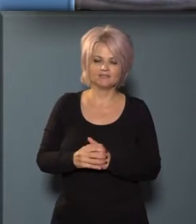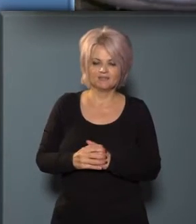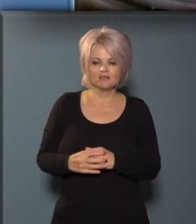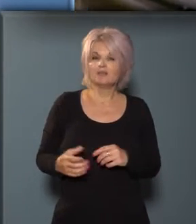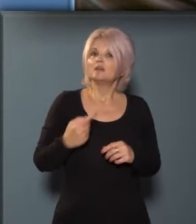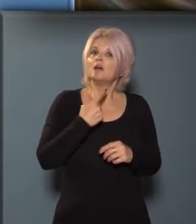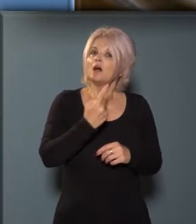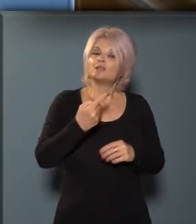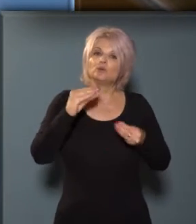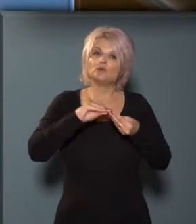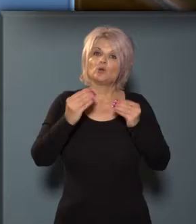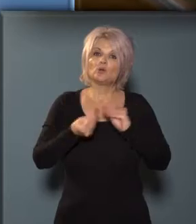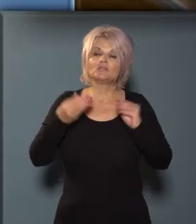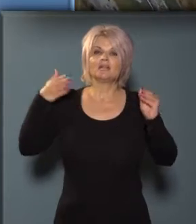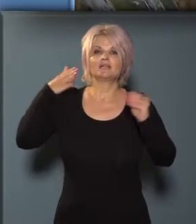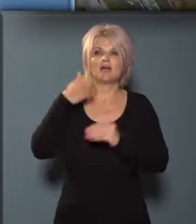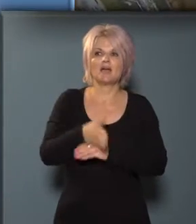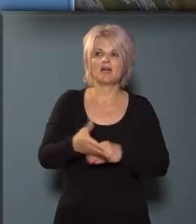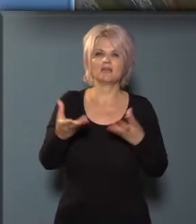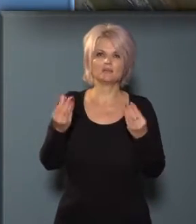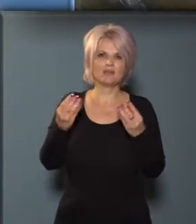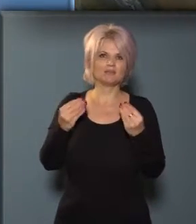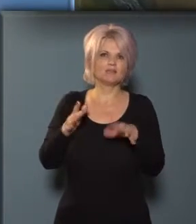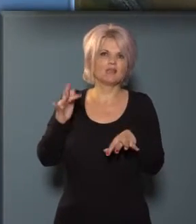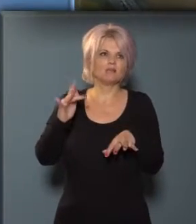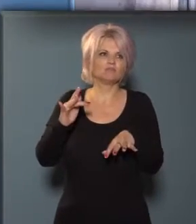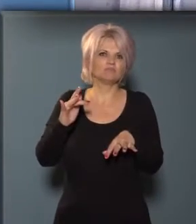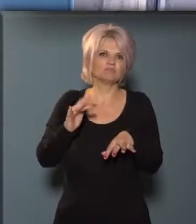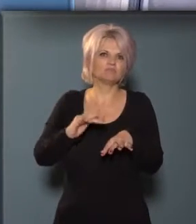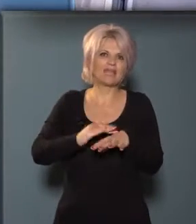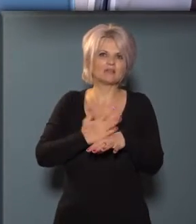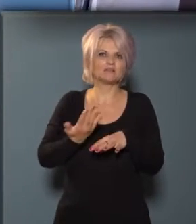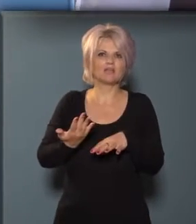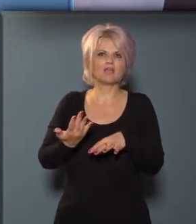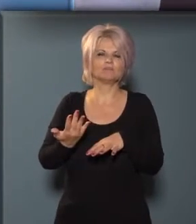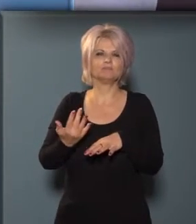önök üzletága mennyire érzékeli azt, hogy